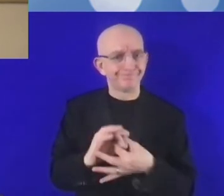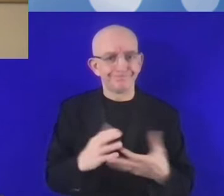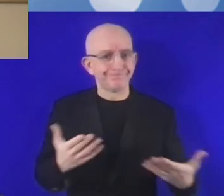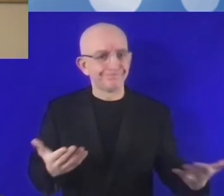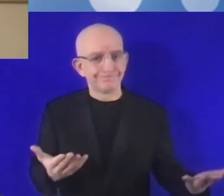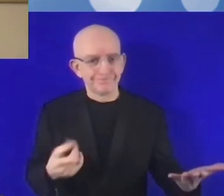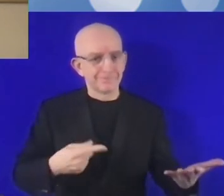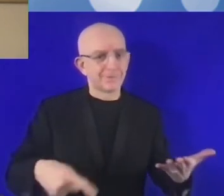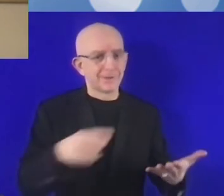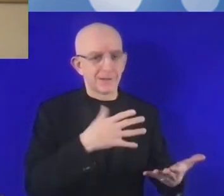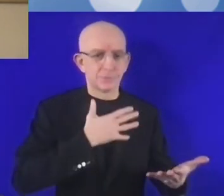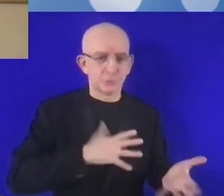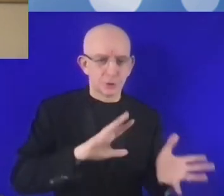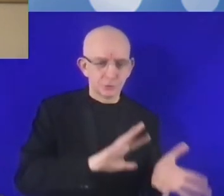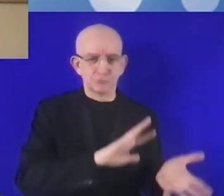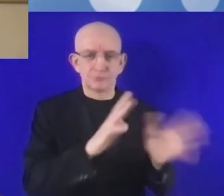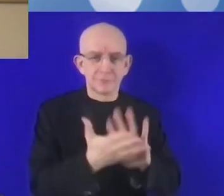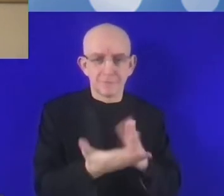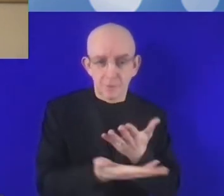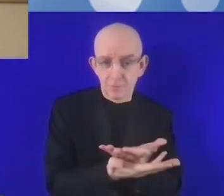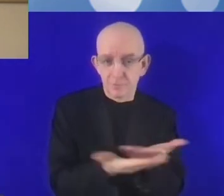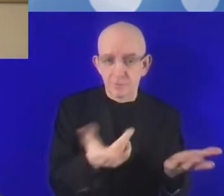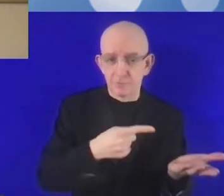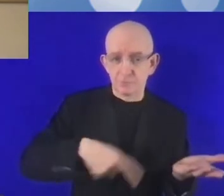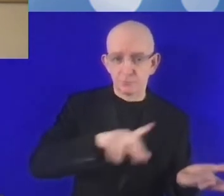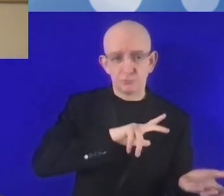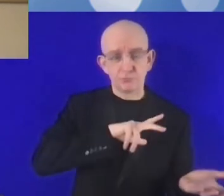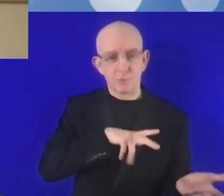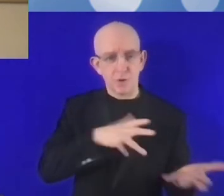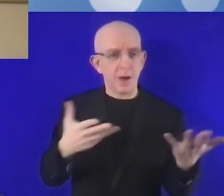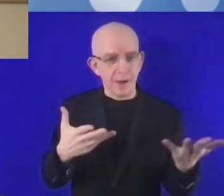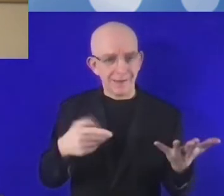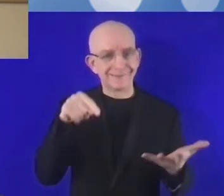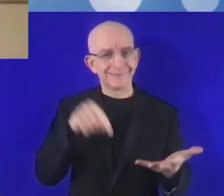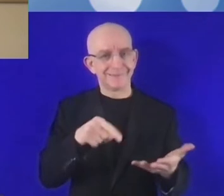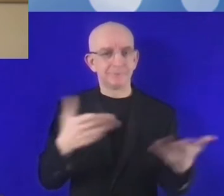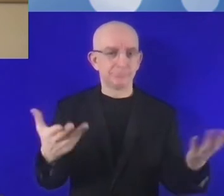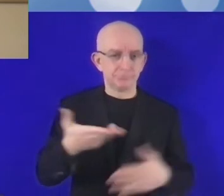Et pourtant, Internet peut contribuer à transformer les sociétés.